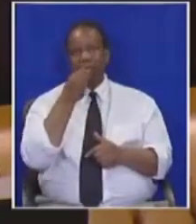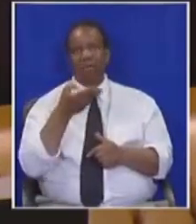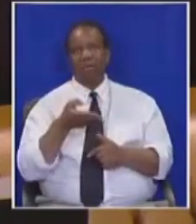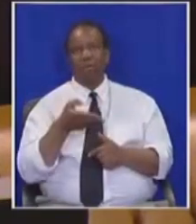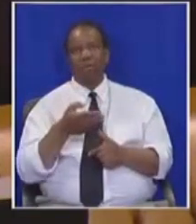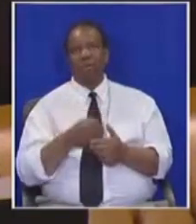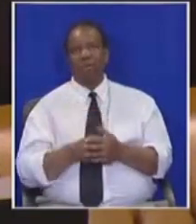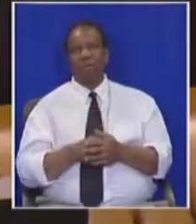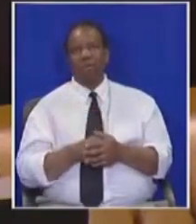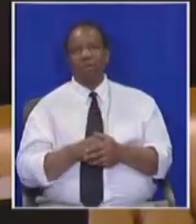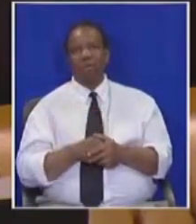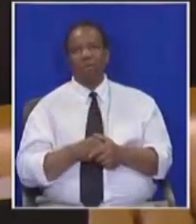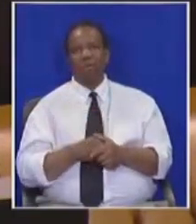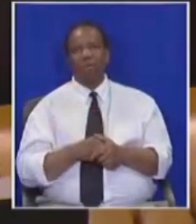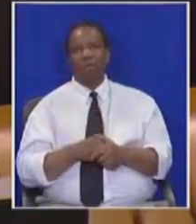Aneke.